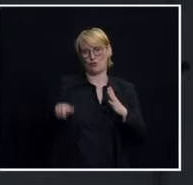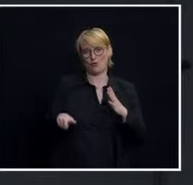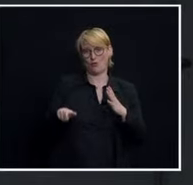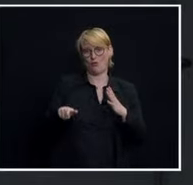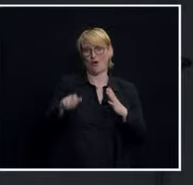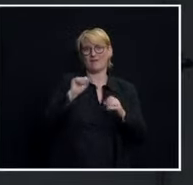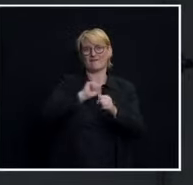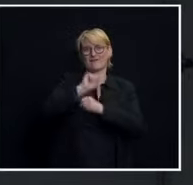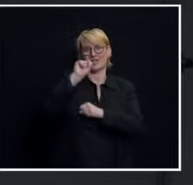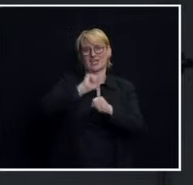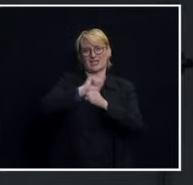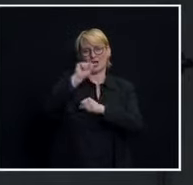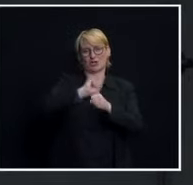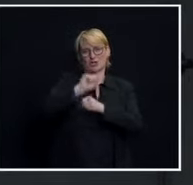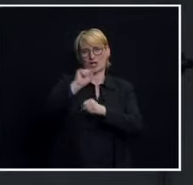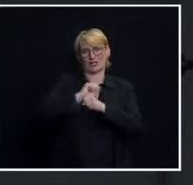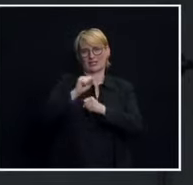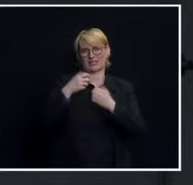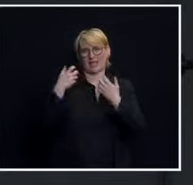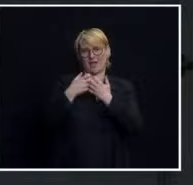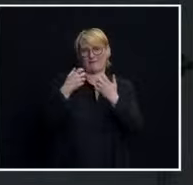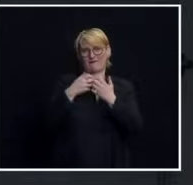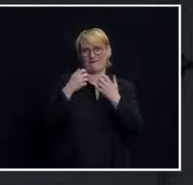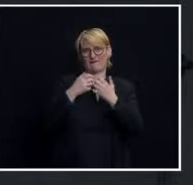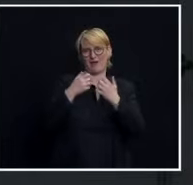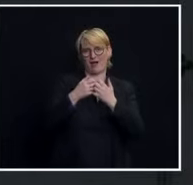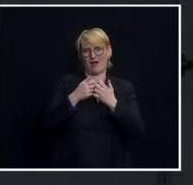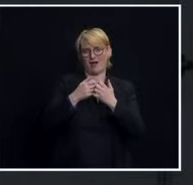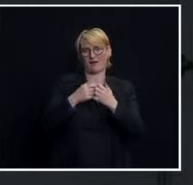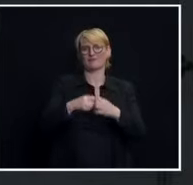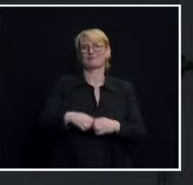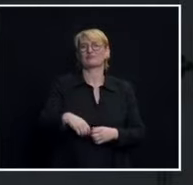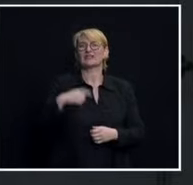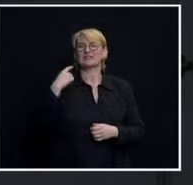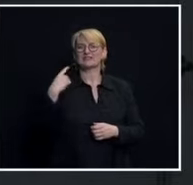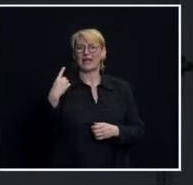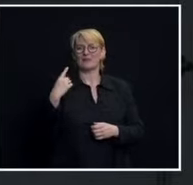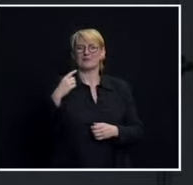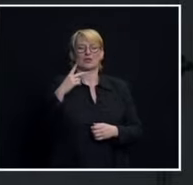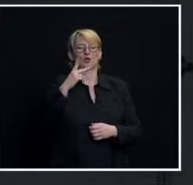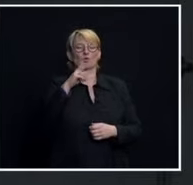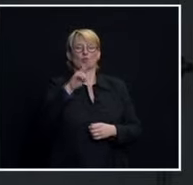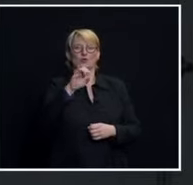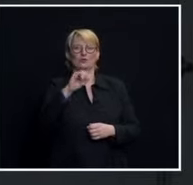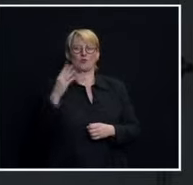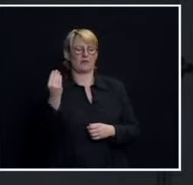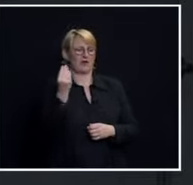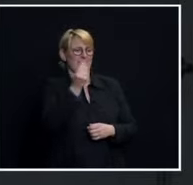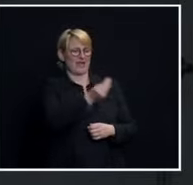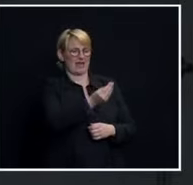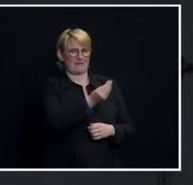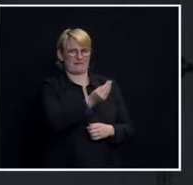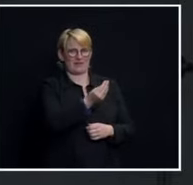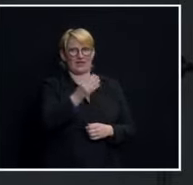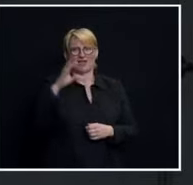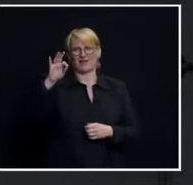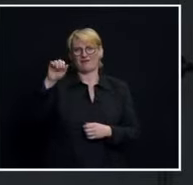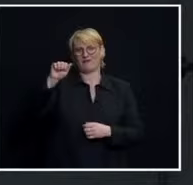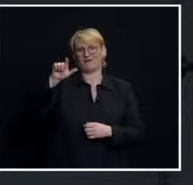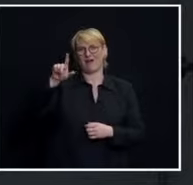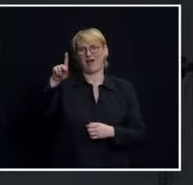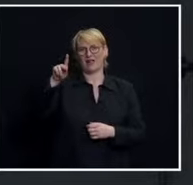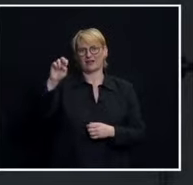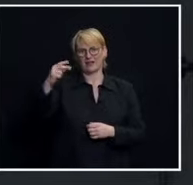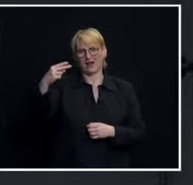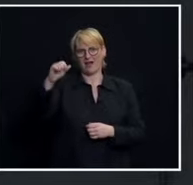an Professor Kurt Huber nach dem Prozess gegen die Mitglieder der Weißen Rose. Falk Harnack wurde